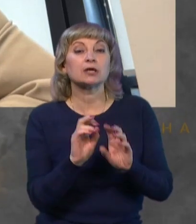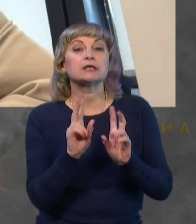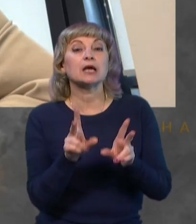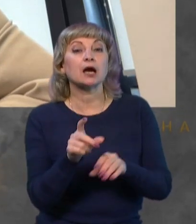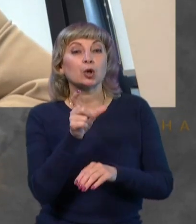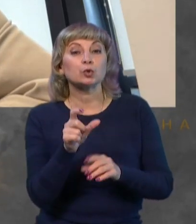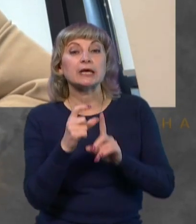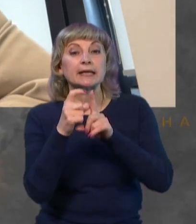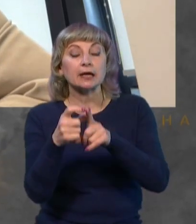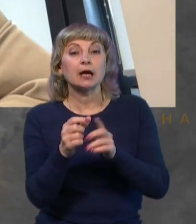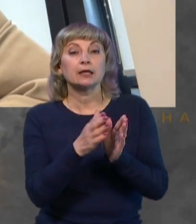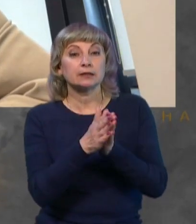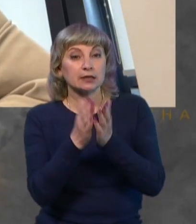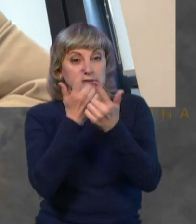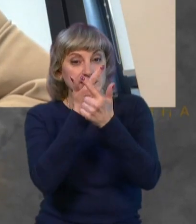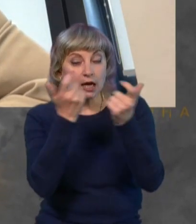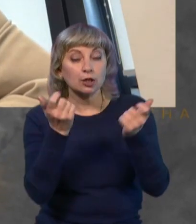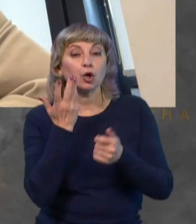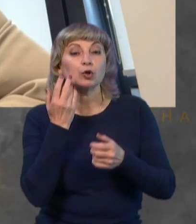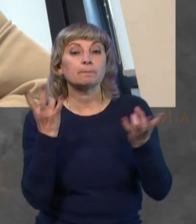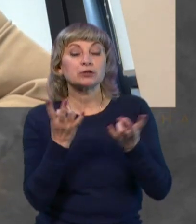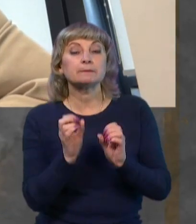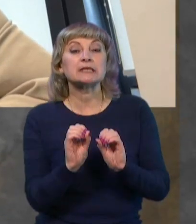люди реагують на заклики, коли потрібно здати кров?